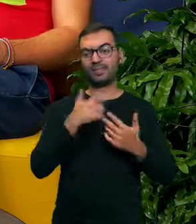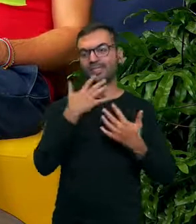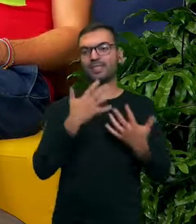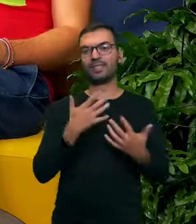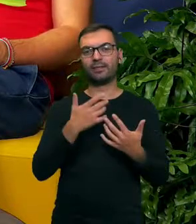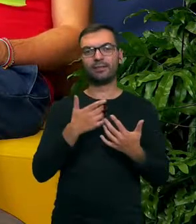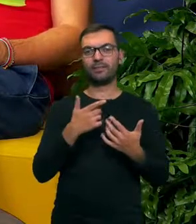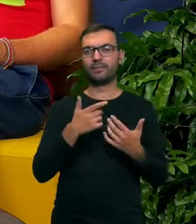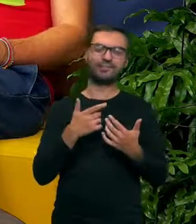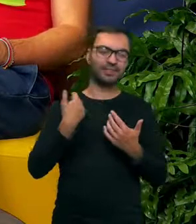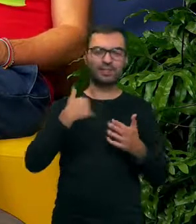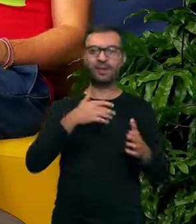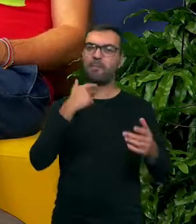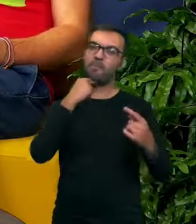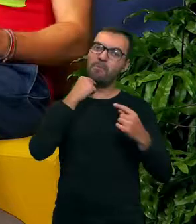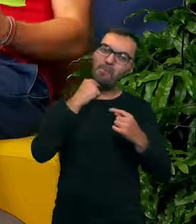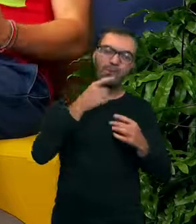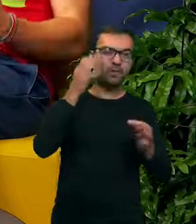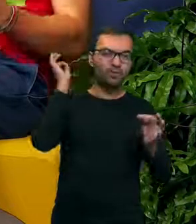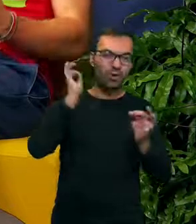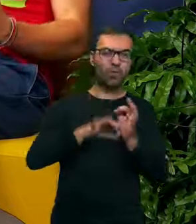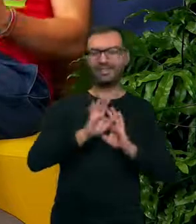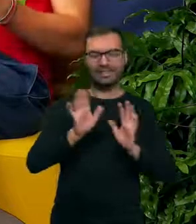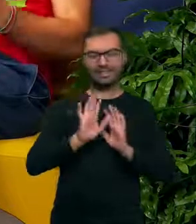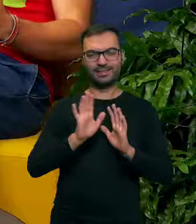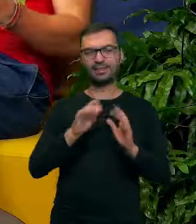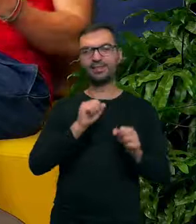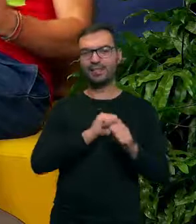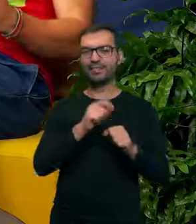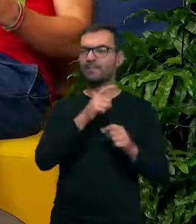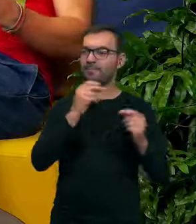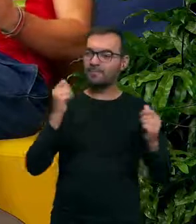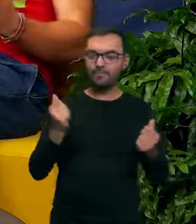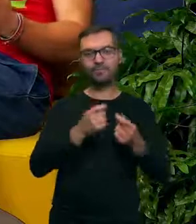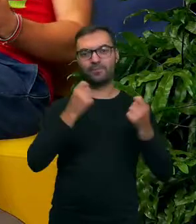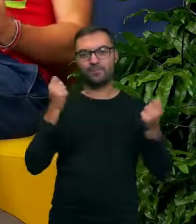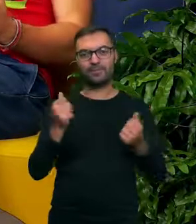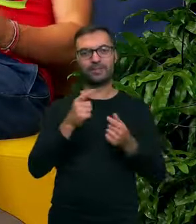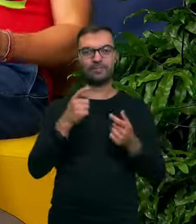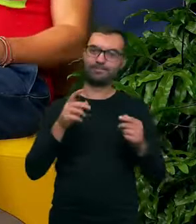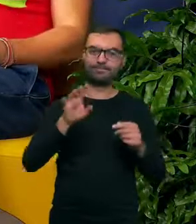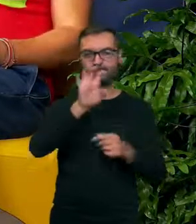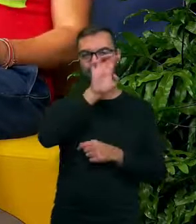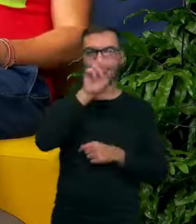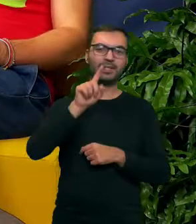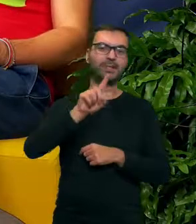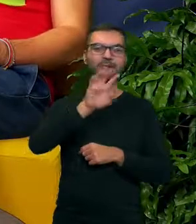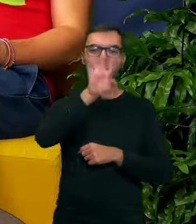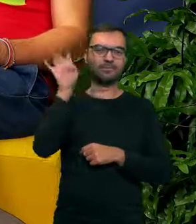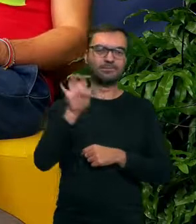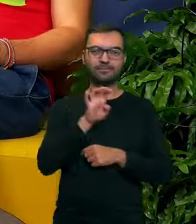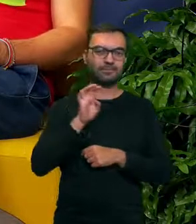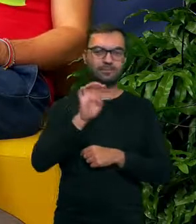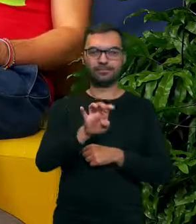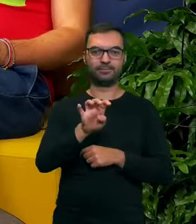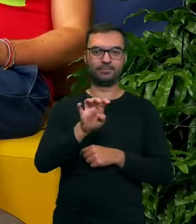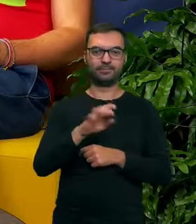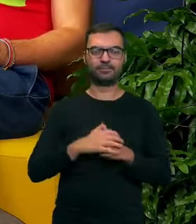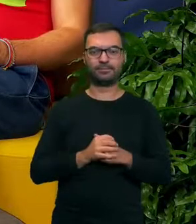na tym, żeby tego nie dookreślać, że właśnie to że tam jest ciągle ten taki znak zapytania